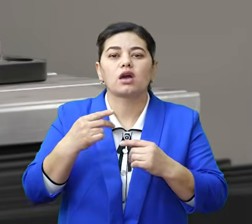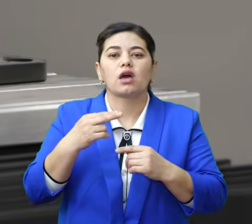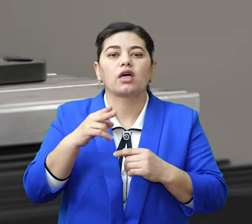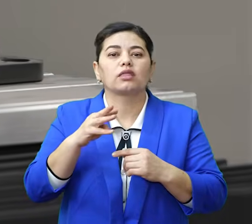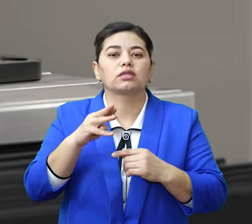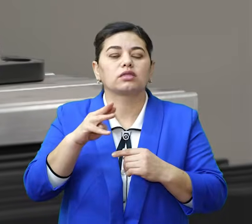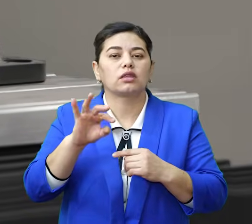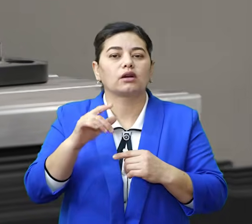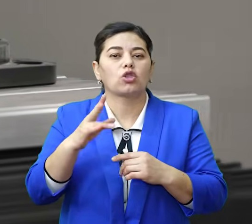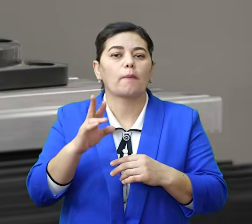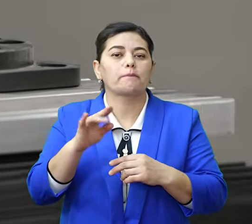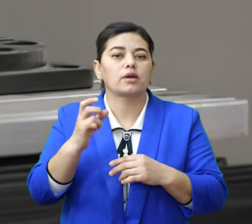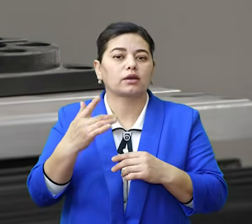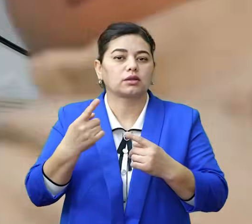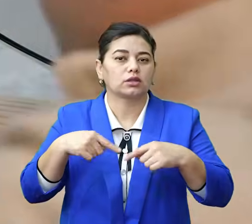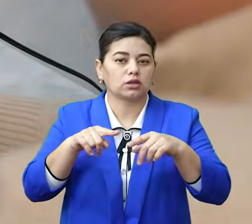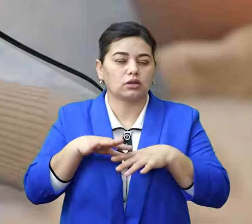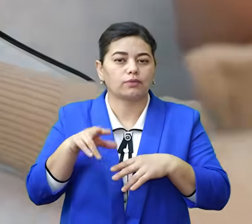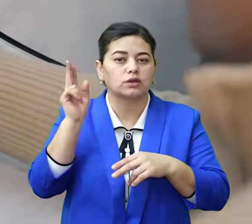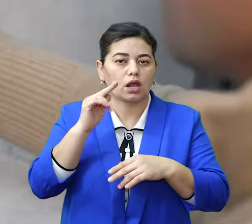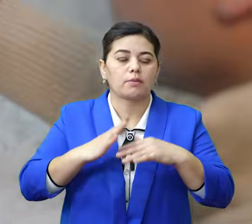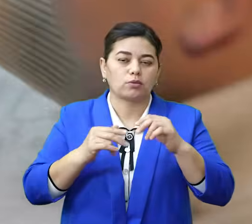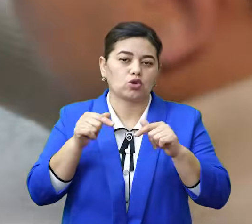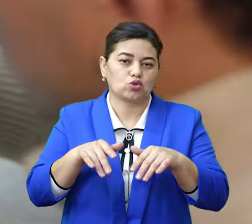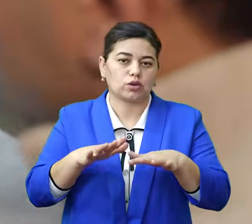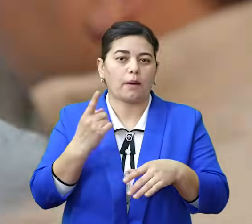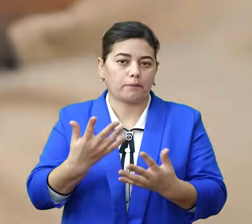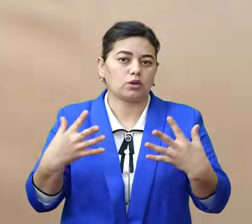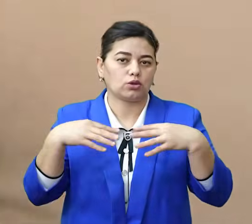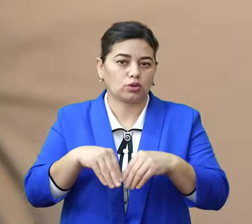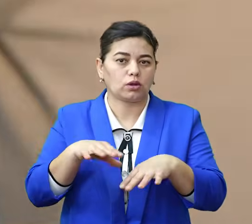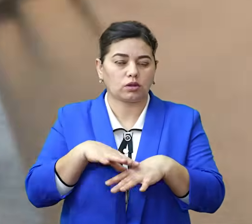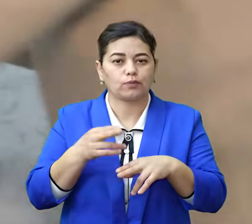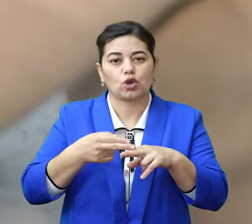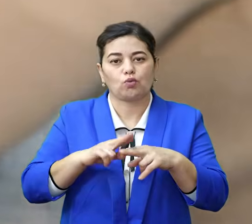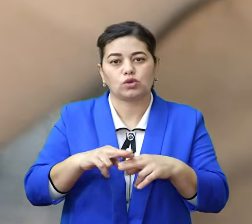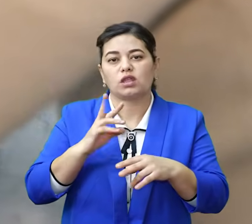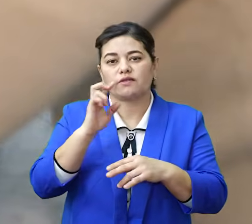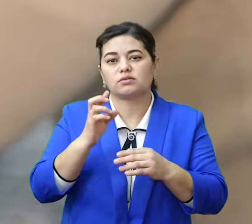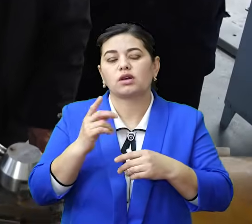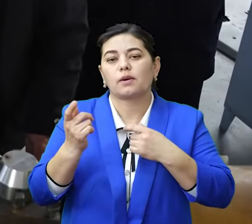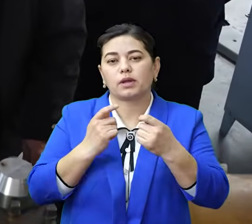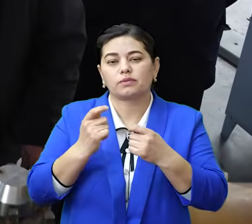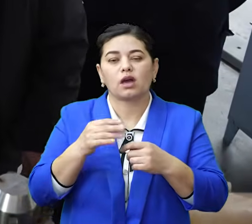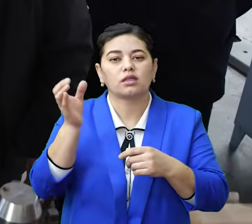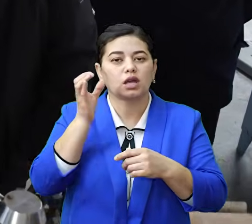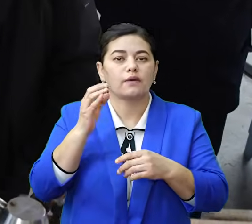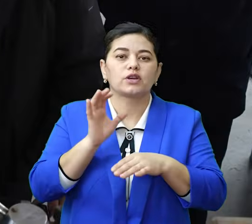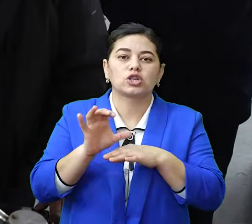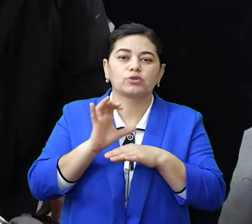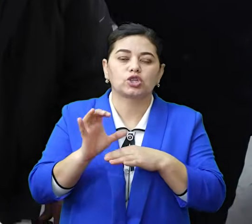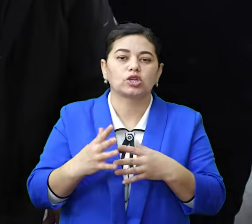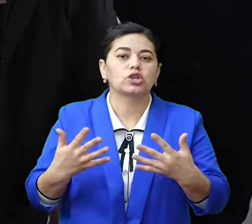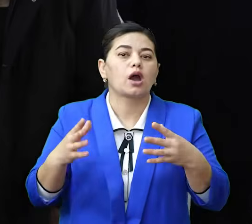texnoparki tashkil etildi. Amaliyot va ta'lim endi shu yerda bir nuqtada jamlandi. Bu davlatimiz rahbarining ta'lim va ishlab